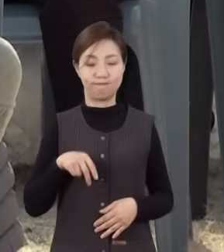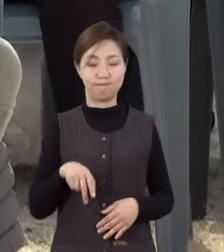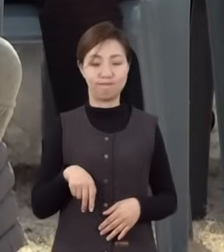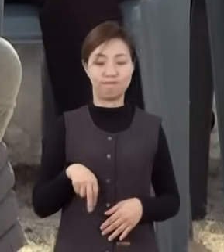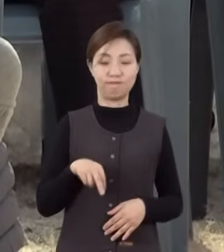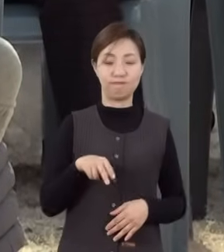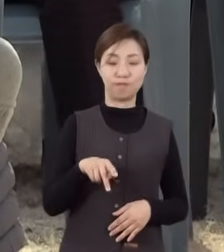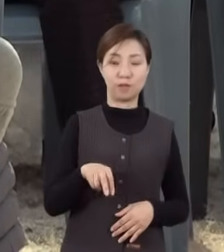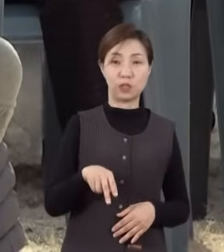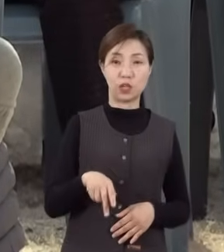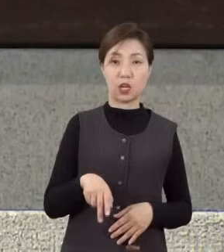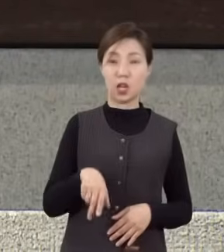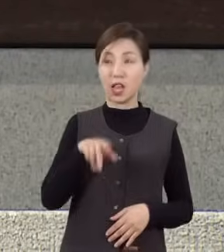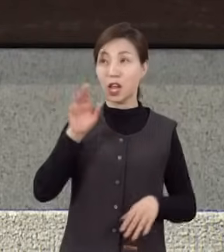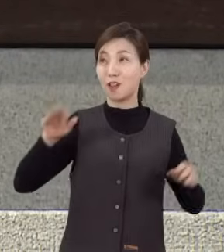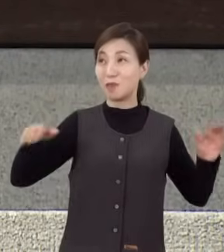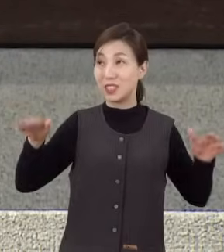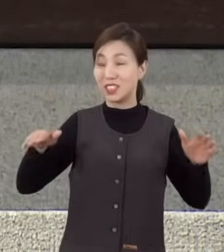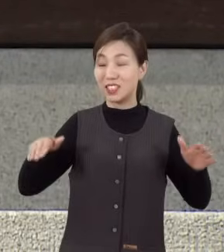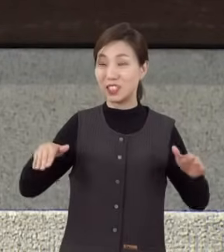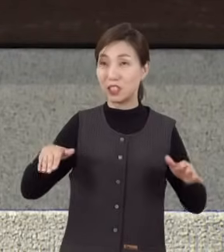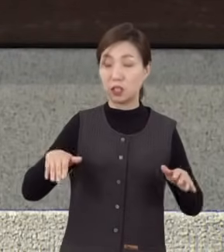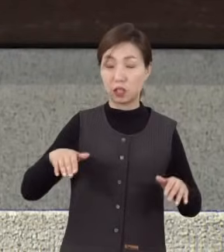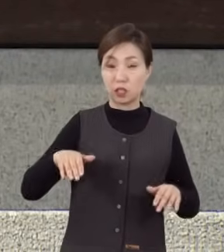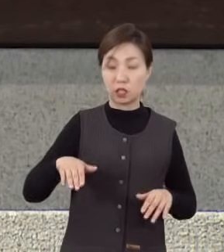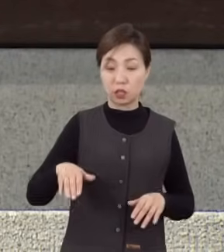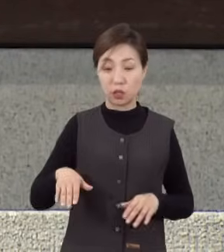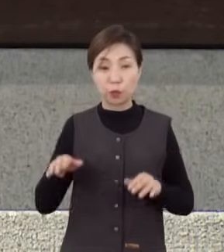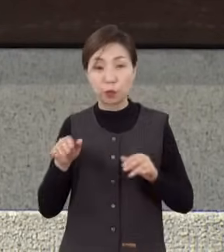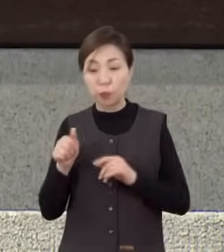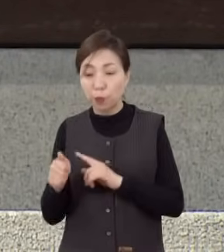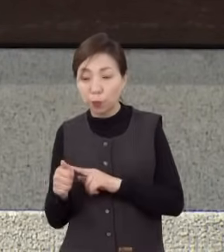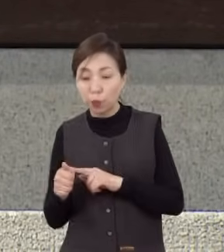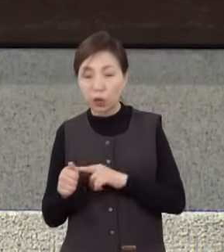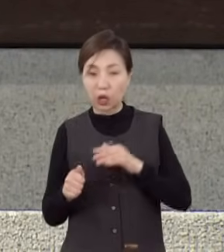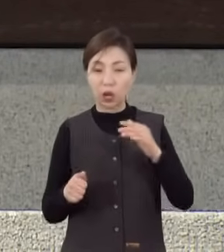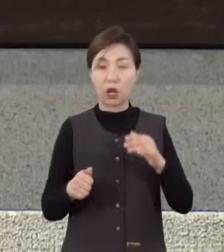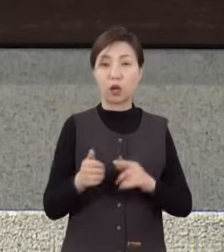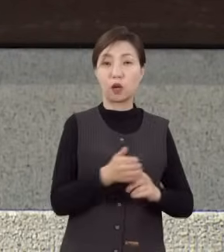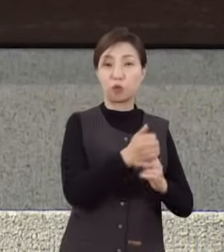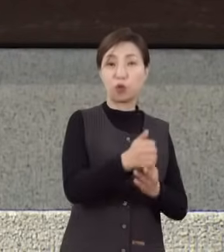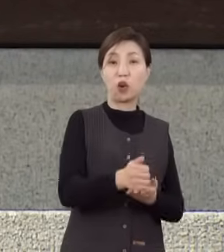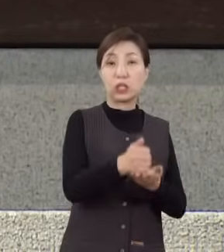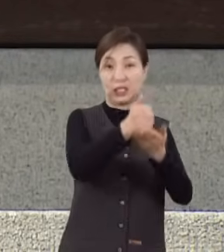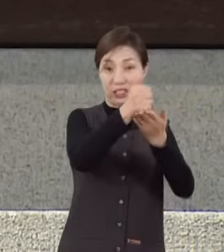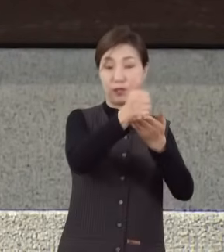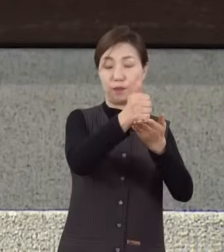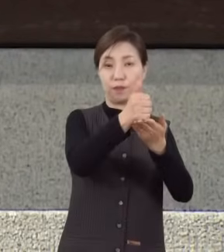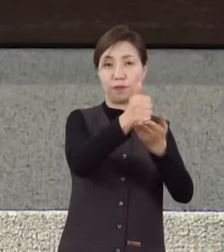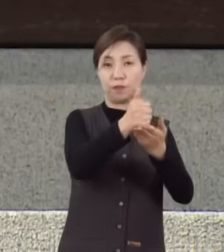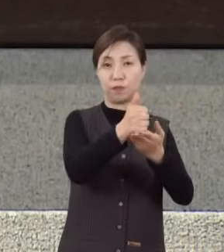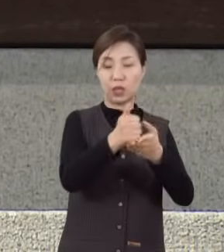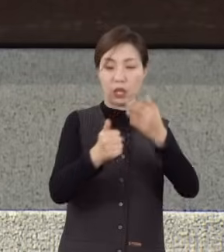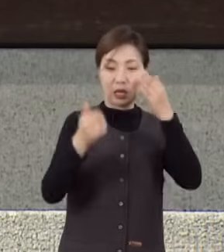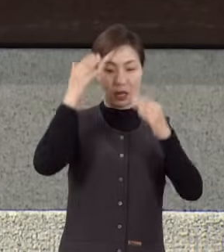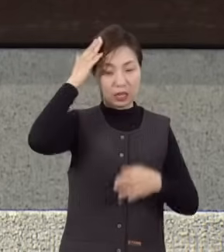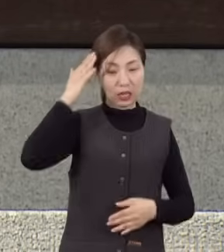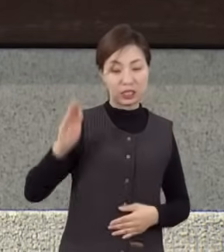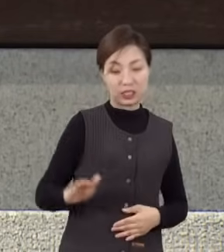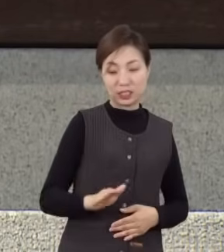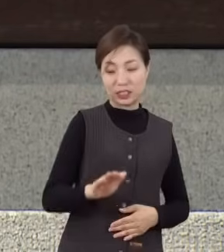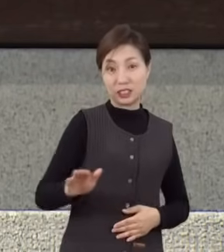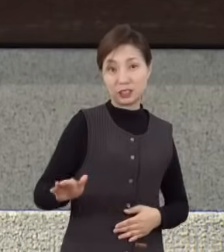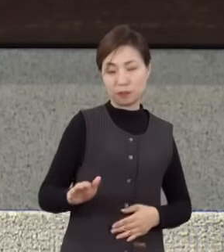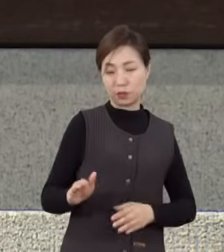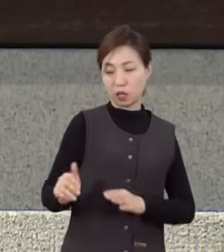석가모니 부처님의 그림자가 비둘기 몸에 딱 닿는 순간 비둘기가 고요하고